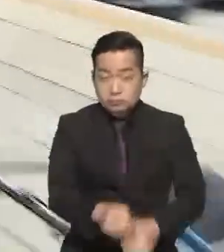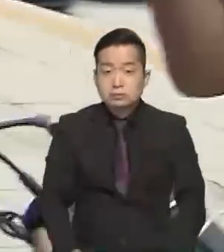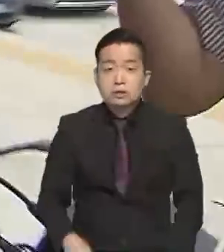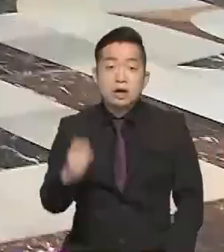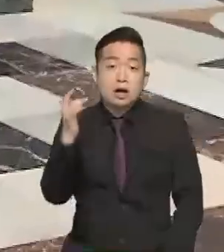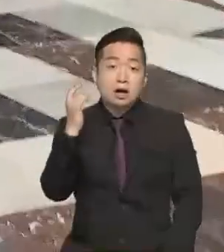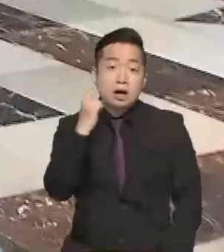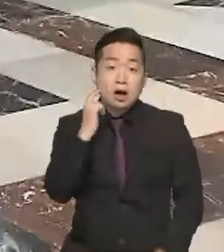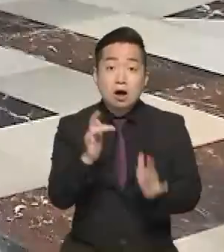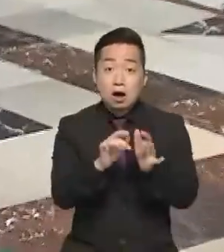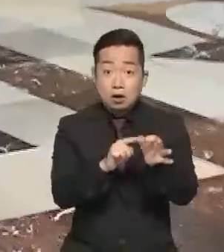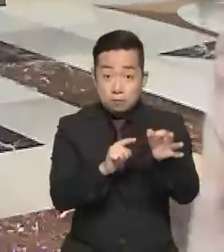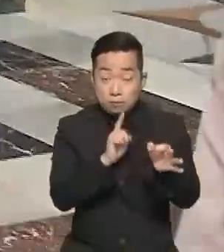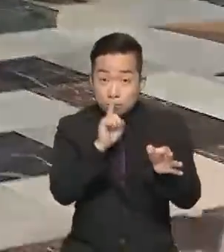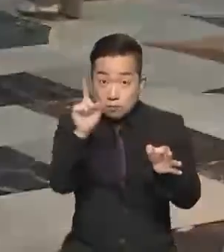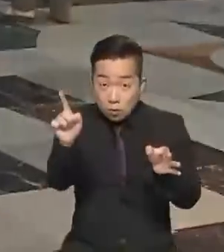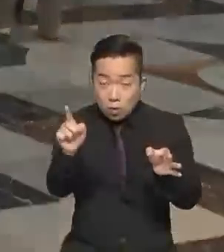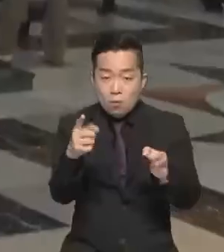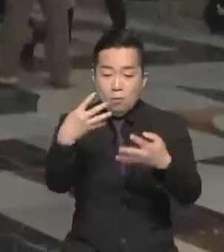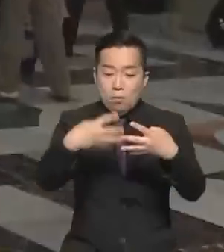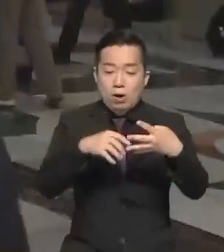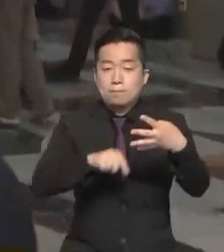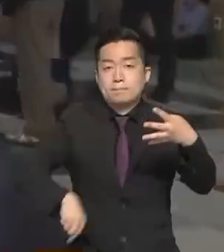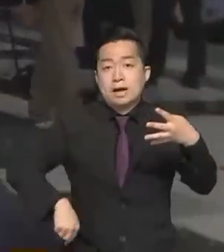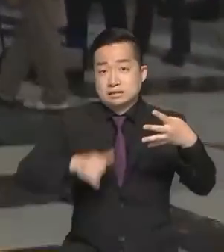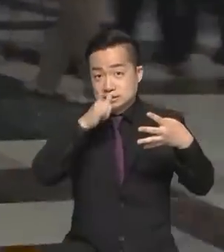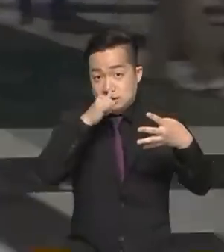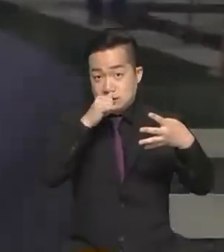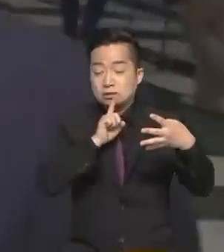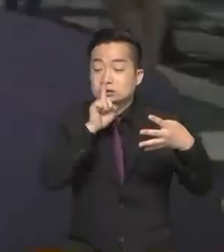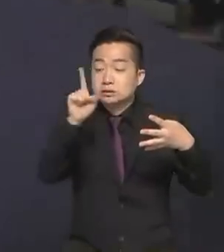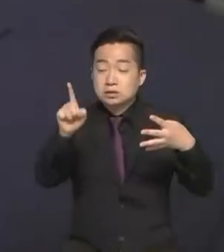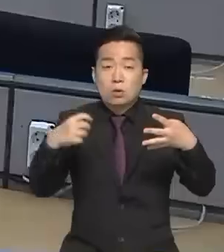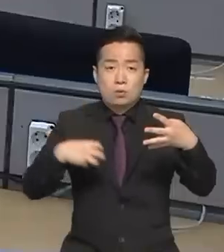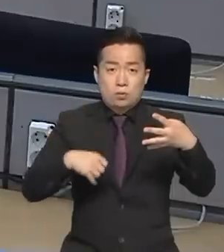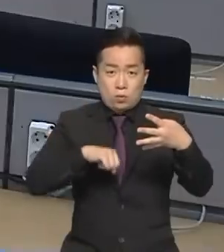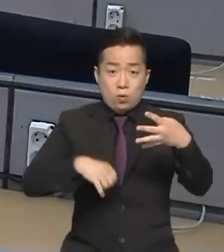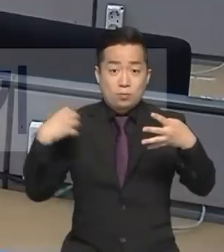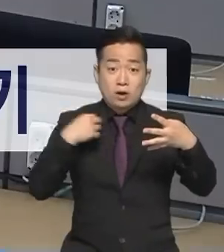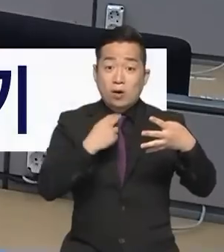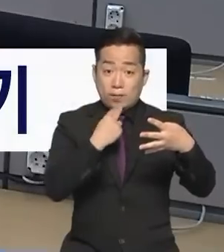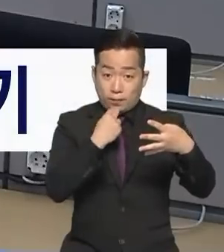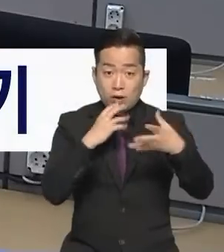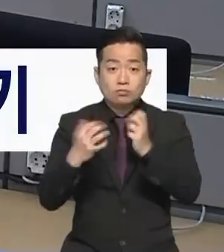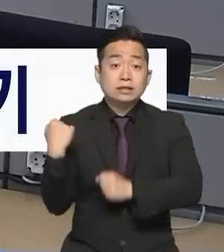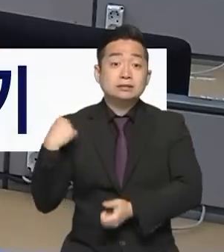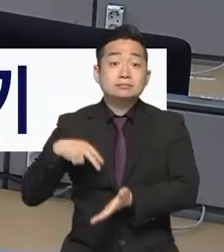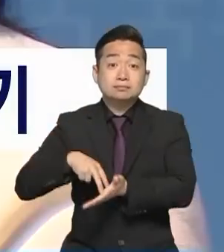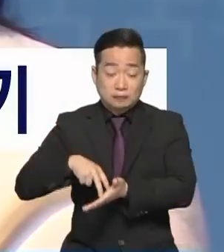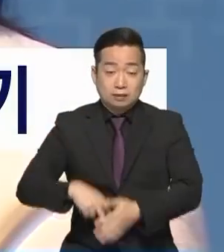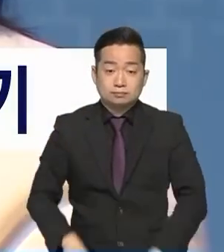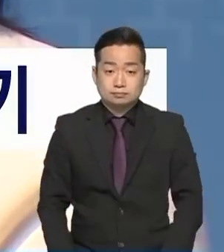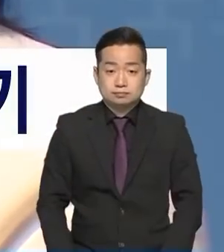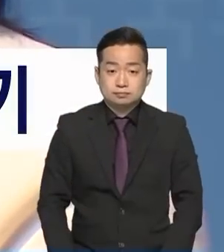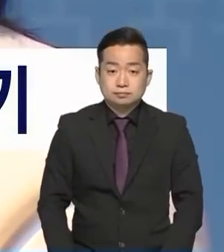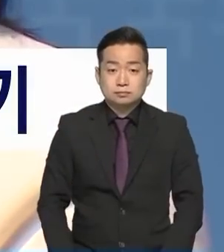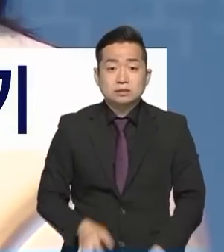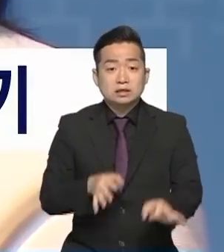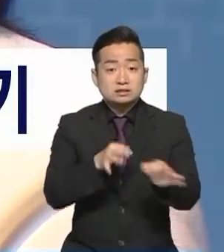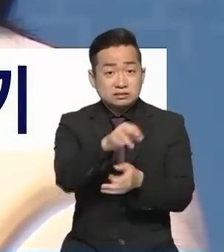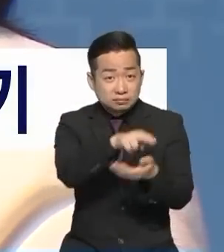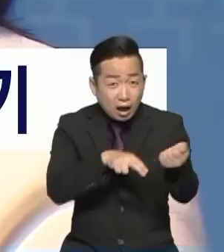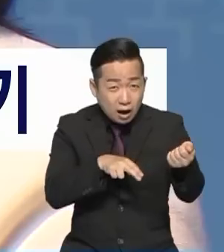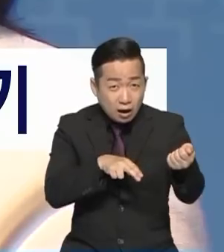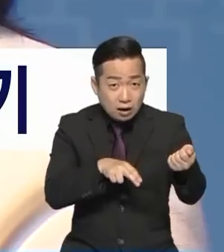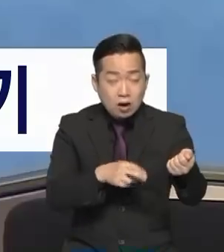신고 대상에 포함되지 않아 김 의원이 보유 내역을 신고할 의무는 없지만 국민의힘은 가상화폐 매입 자금 출처와